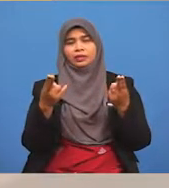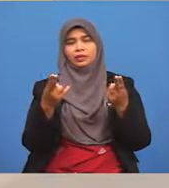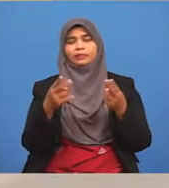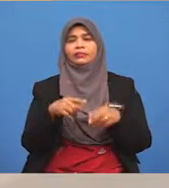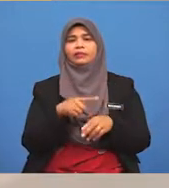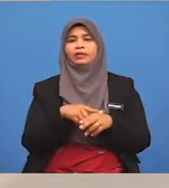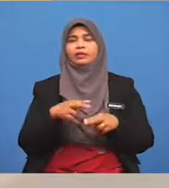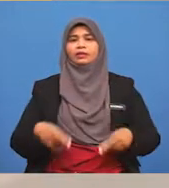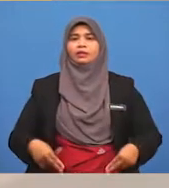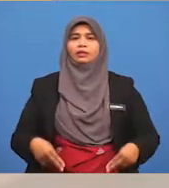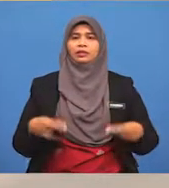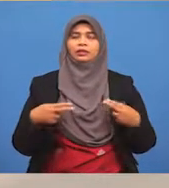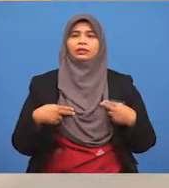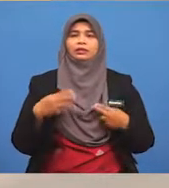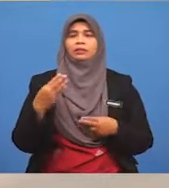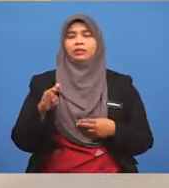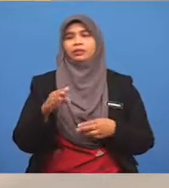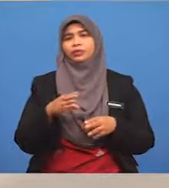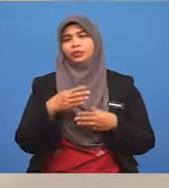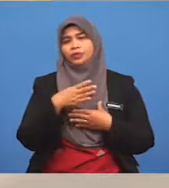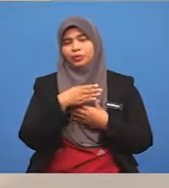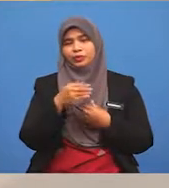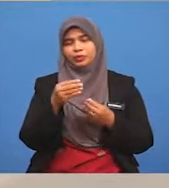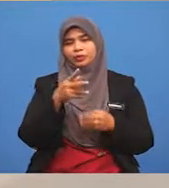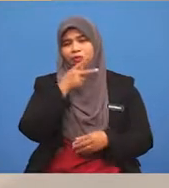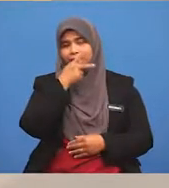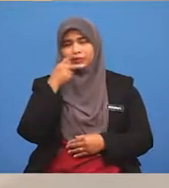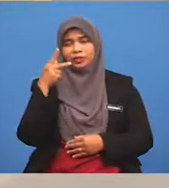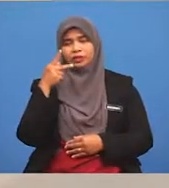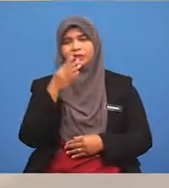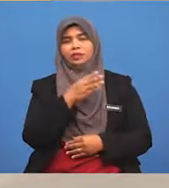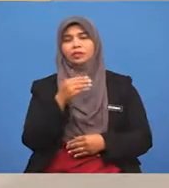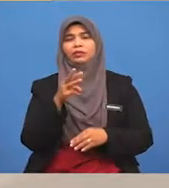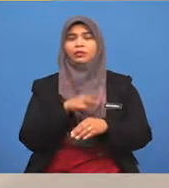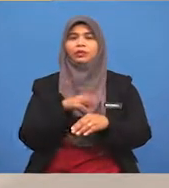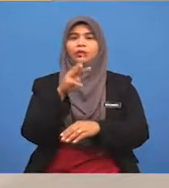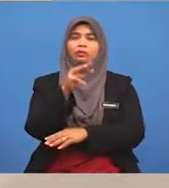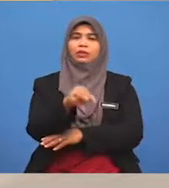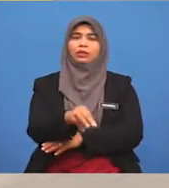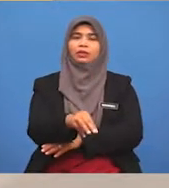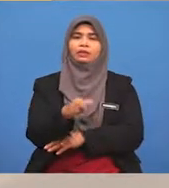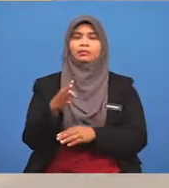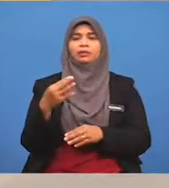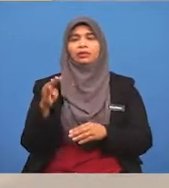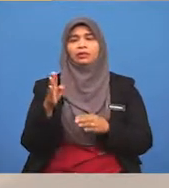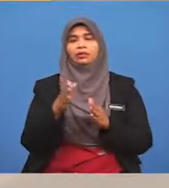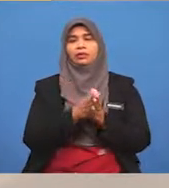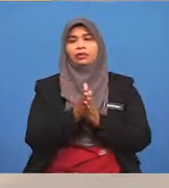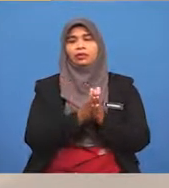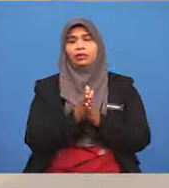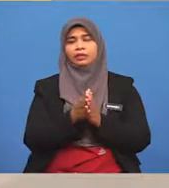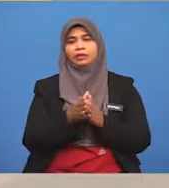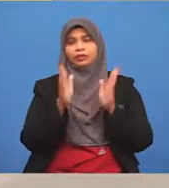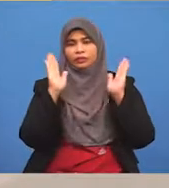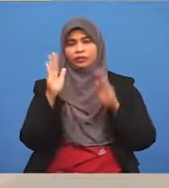Semasa hidupnya, beliau suka berpuasa, manakala waktu malamnya, beliau rajin bertahajud